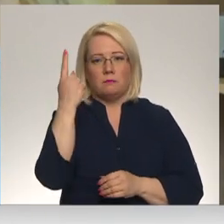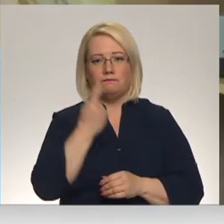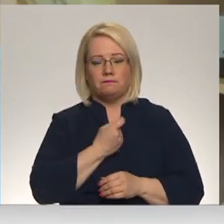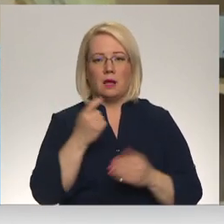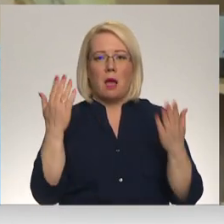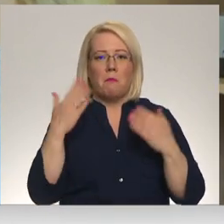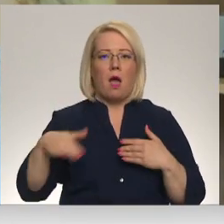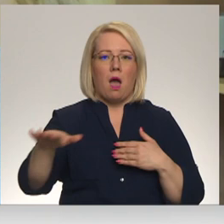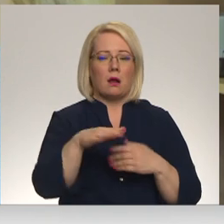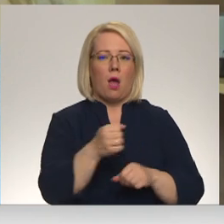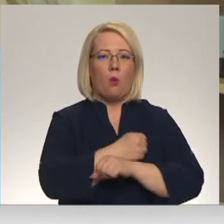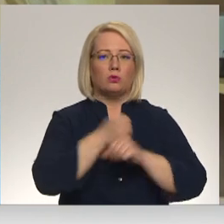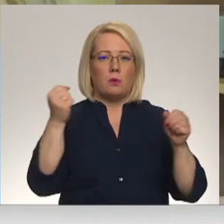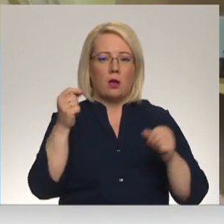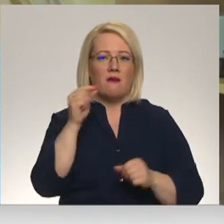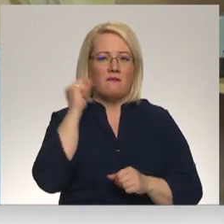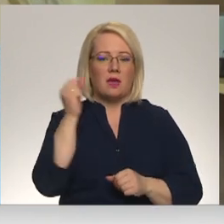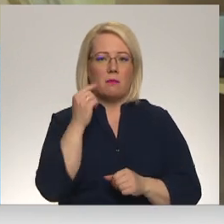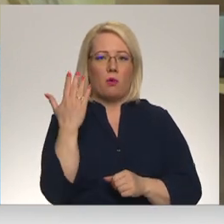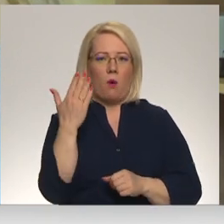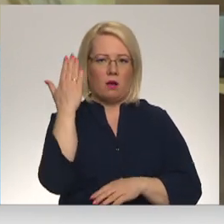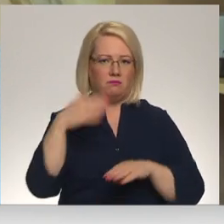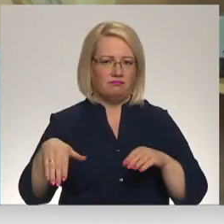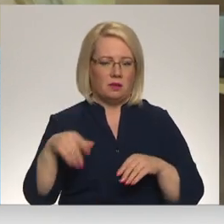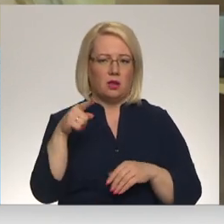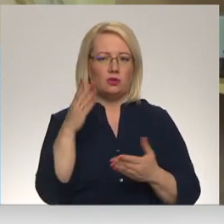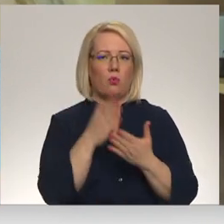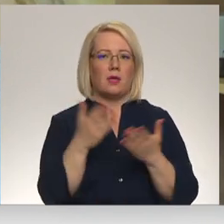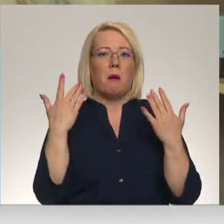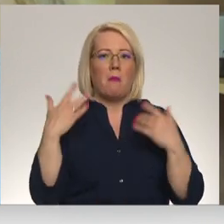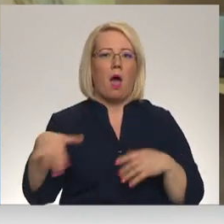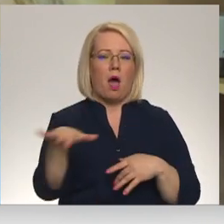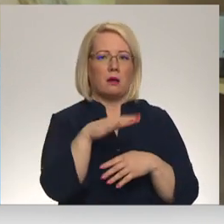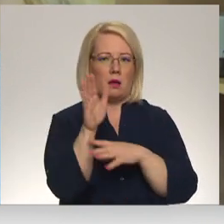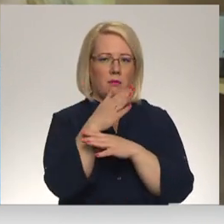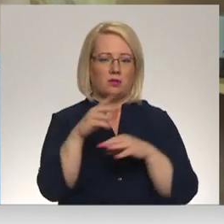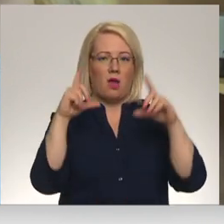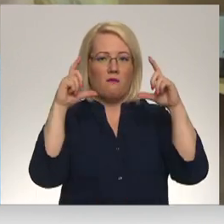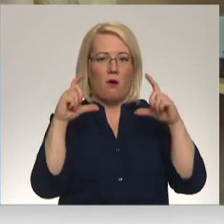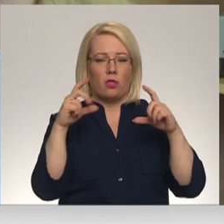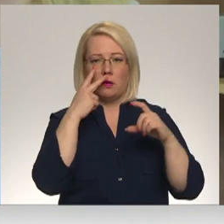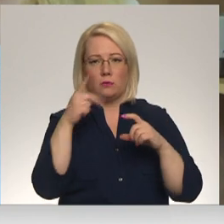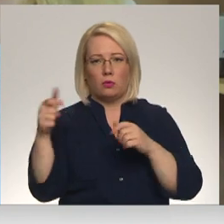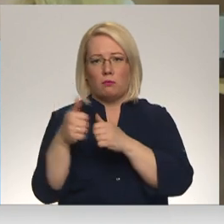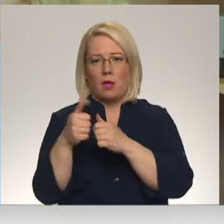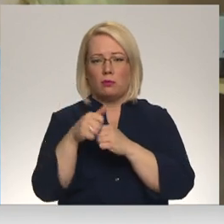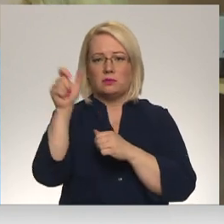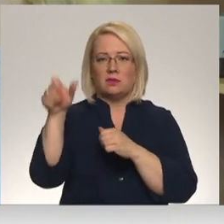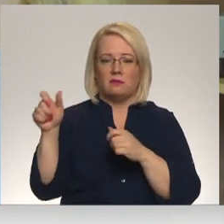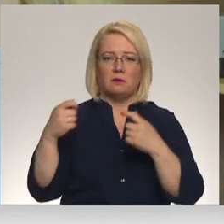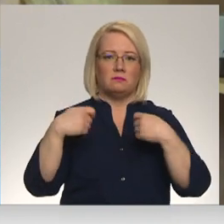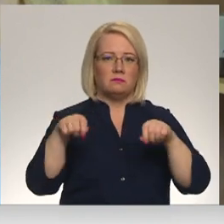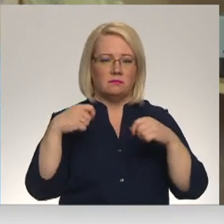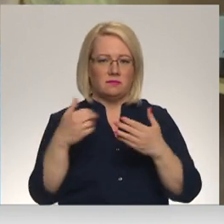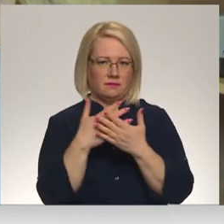parkā uzsprāga mīna un vīrieti norāva plaukstu. Tas notika parkā. Bildē redzams, ka turpat blakus ir cilvēki tirgošanās